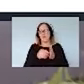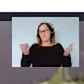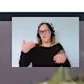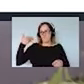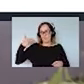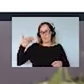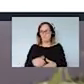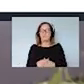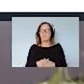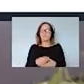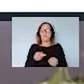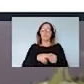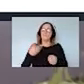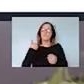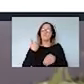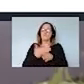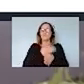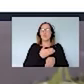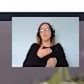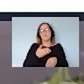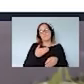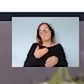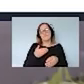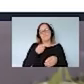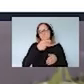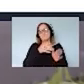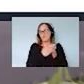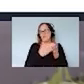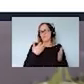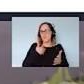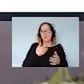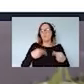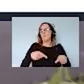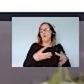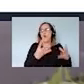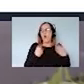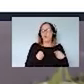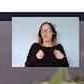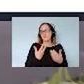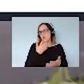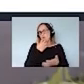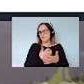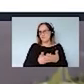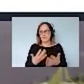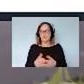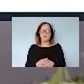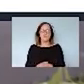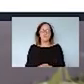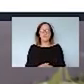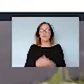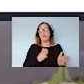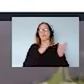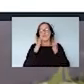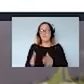wykładowców, którzy wcześniej jednak z takiego podręcznika nie mieli za łatwo opcji skorzystać. Kolejną